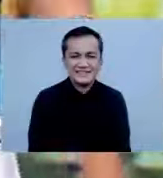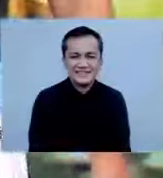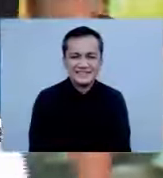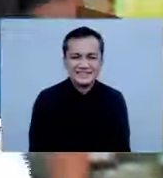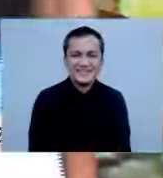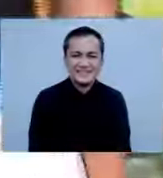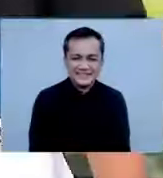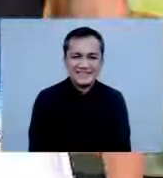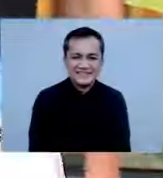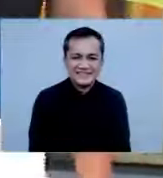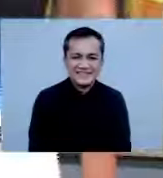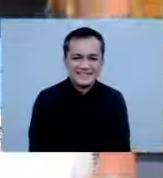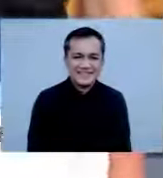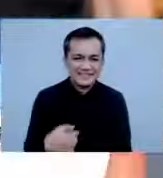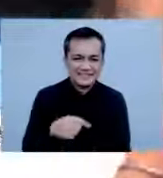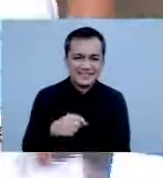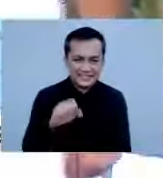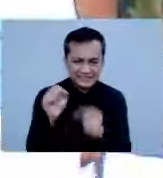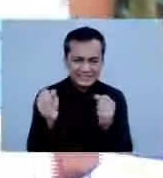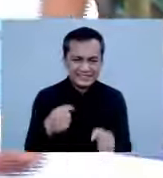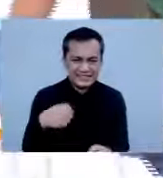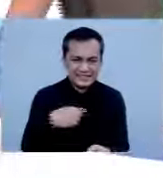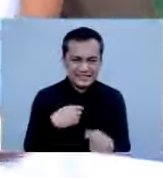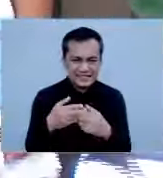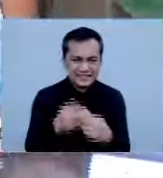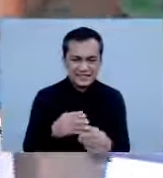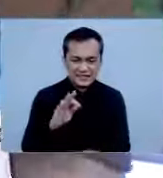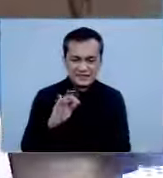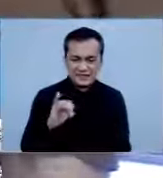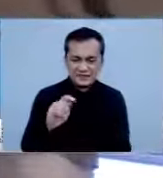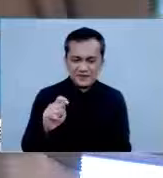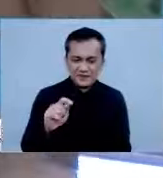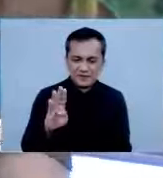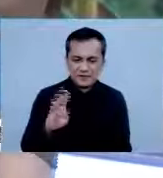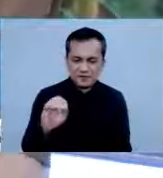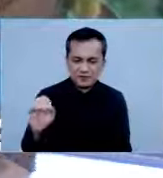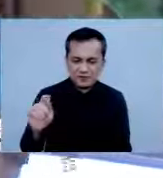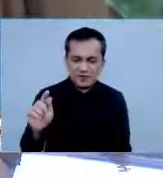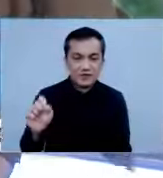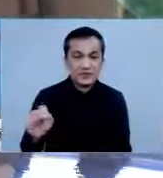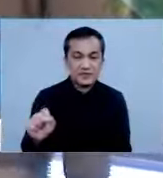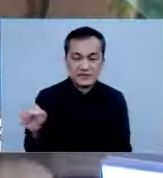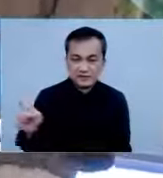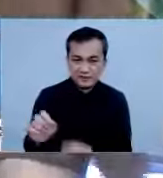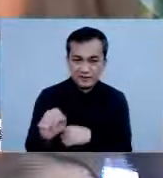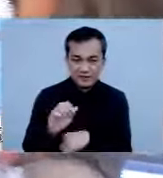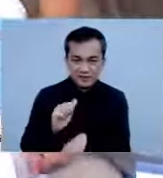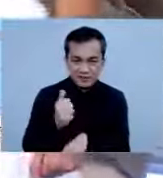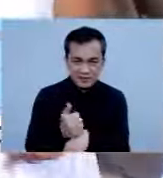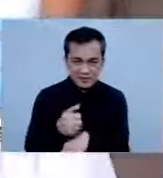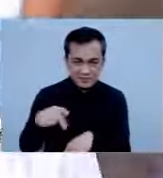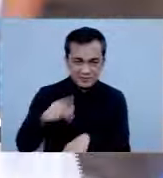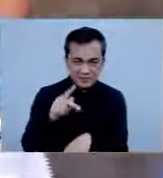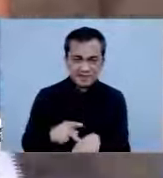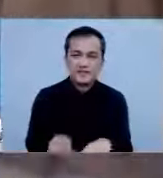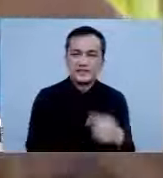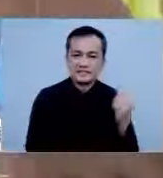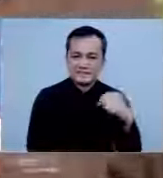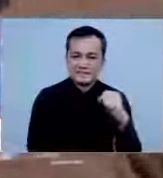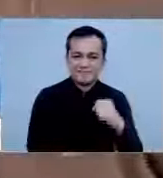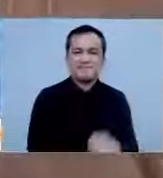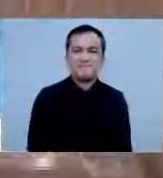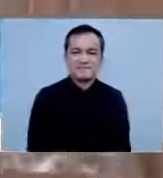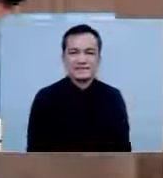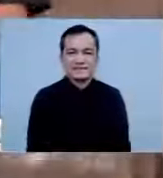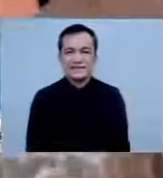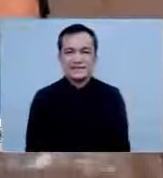Sexy ng ating leader na fit boots. Ikaw ba ang founder ng fit boots dito sa Pilipinas? Sa Philippines, yes. Yes! Yes. Okay. Rebecca Bueno in